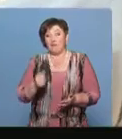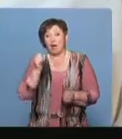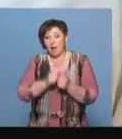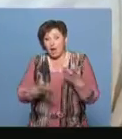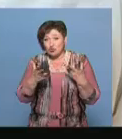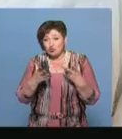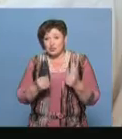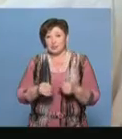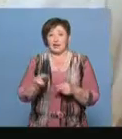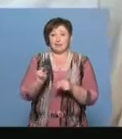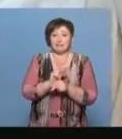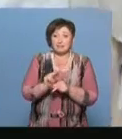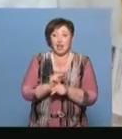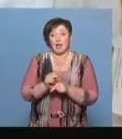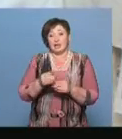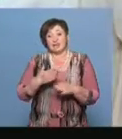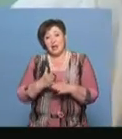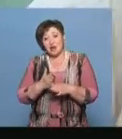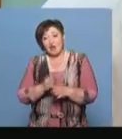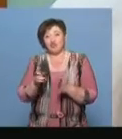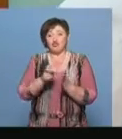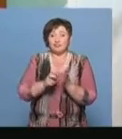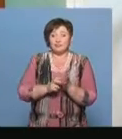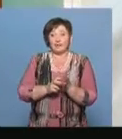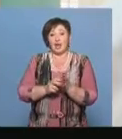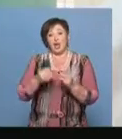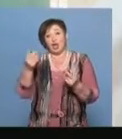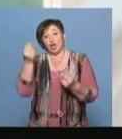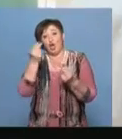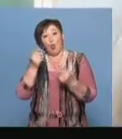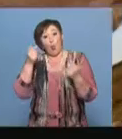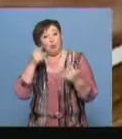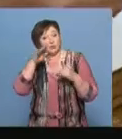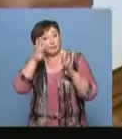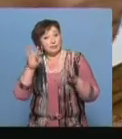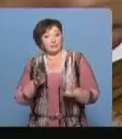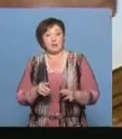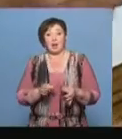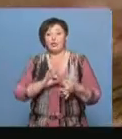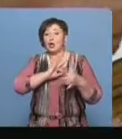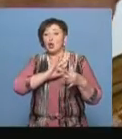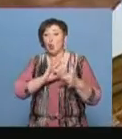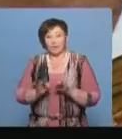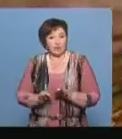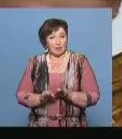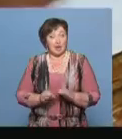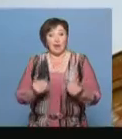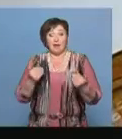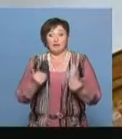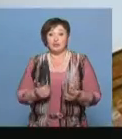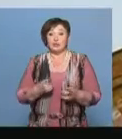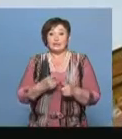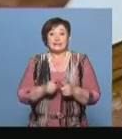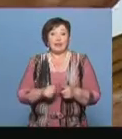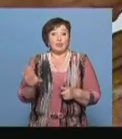и заштопывает трещины на живописных участках картин и икон. Работа ювелирная. Накладывает, значит, этот раствор, теплый